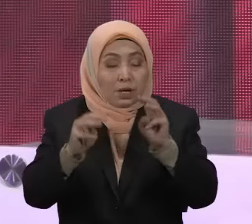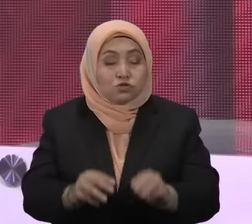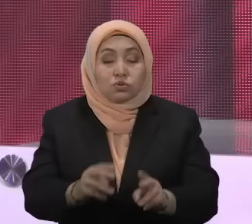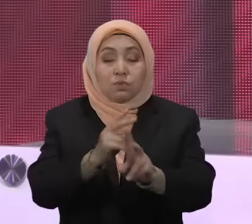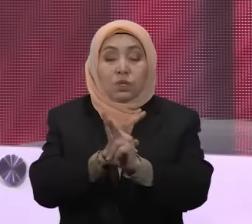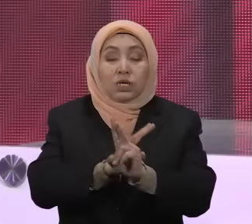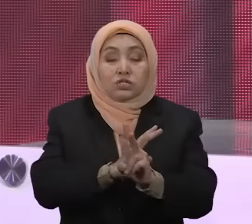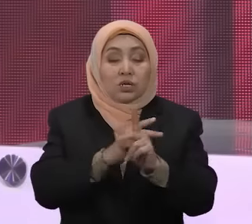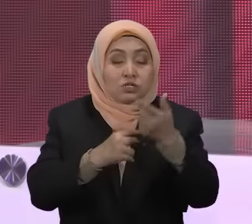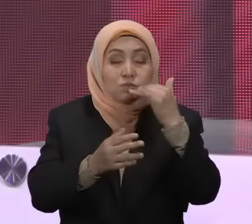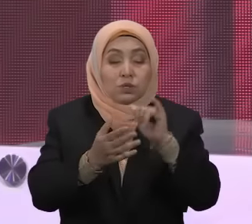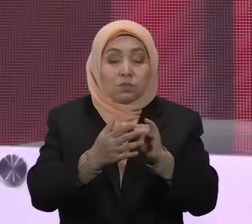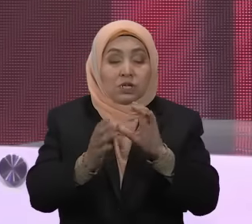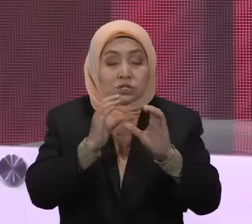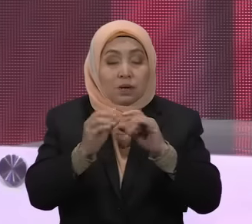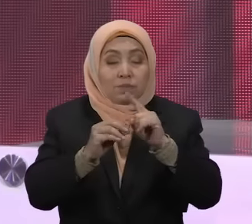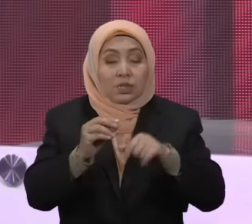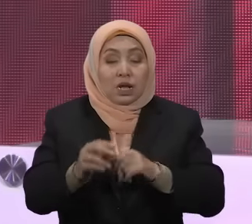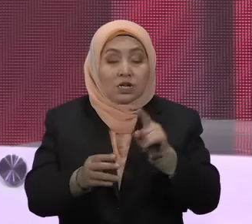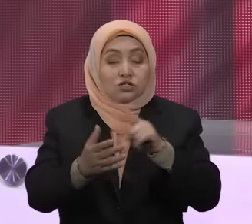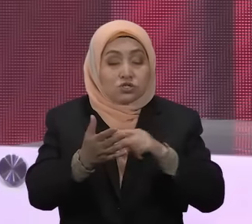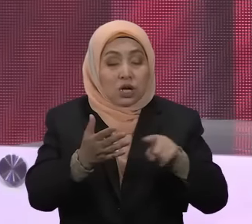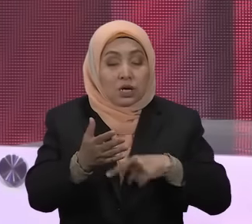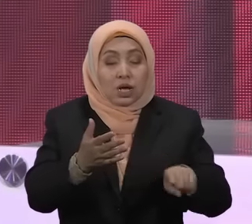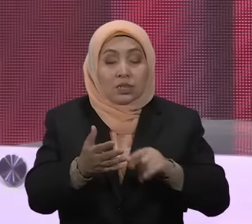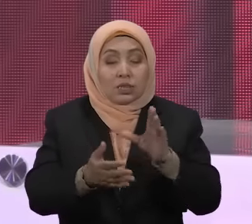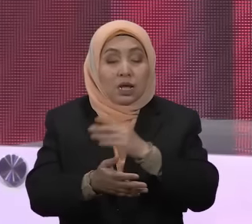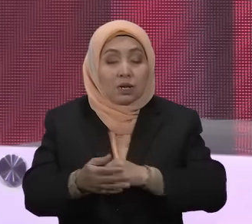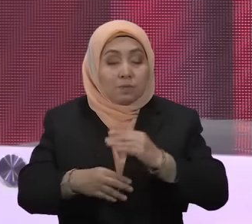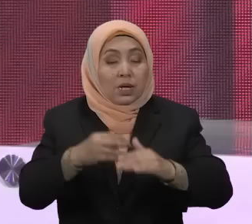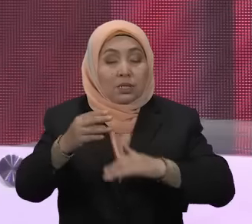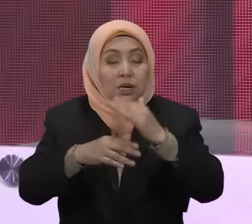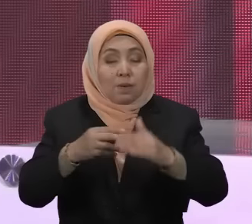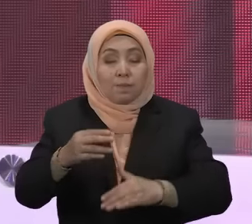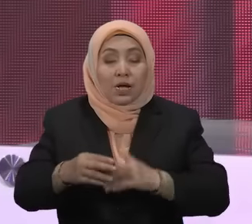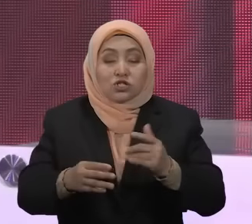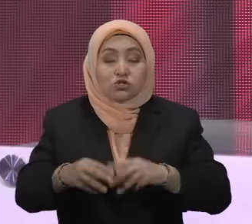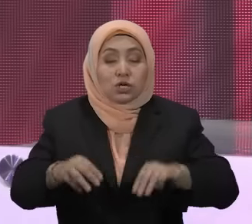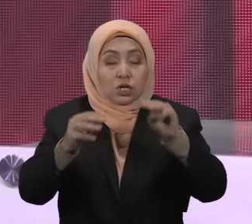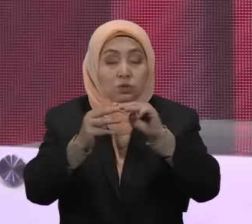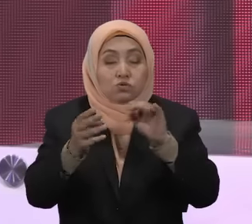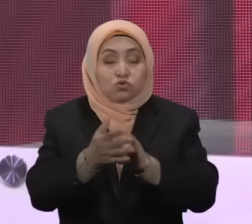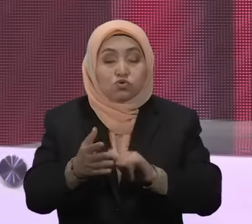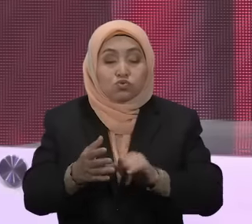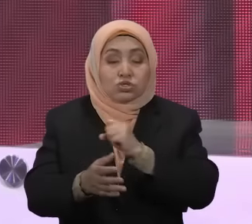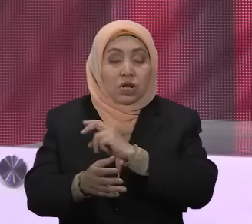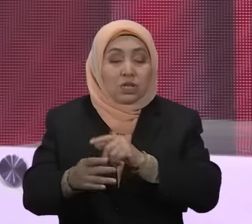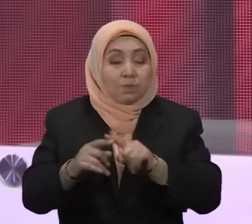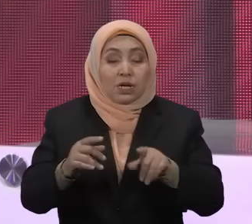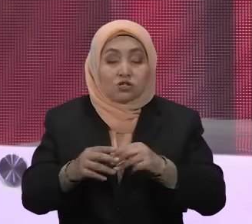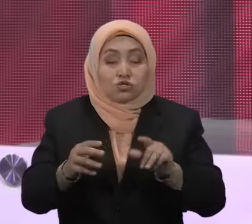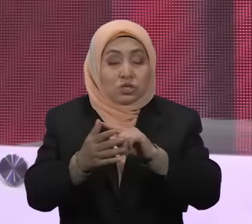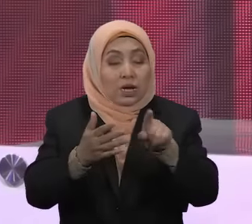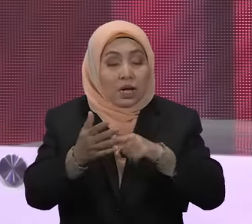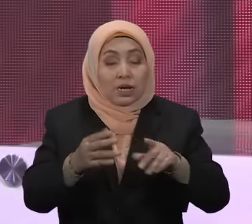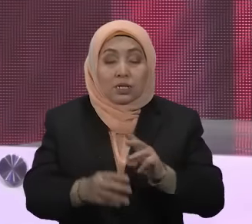dijaga. Sebabnya bila bercakap tentang zakat Ustaznya, dan bina masjid, ada orang diderma untuk bina masjid, itu sunat dia. Tetapi zakat adalah